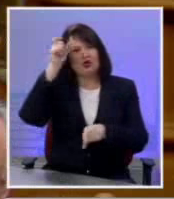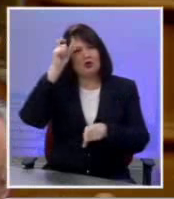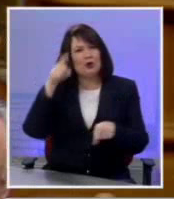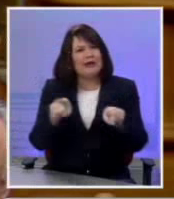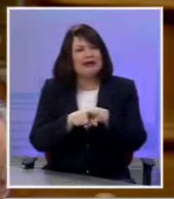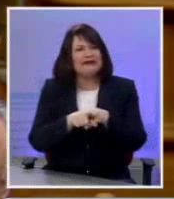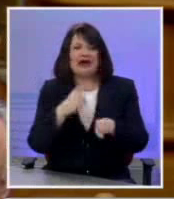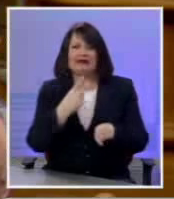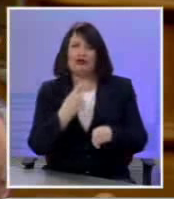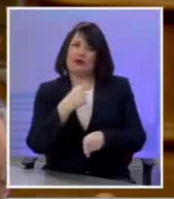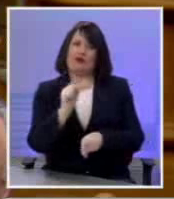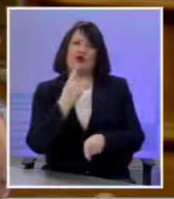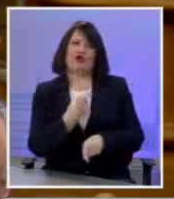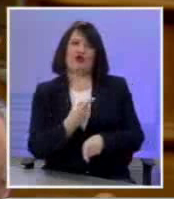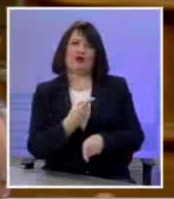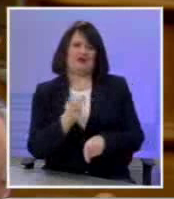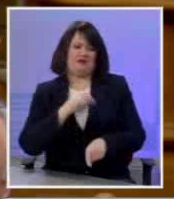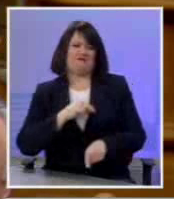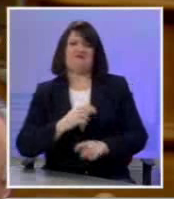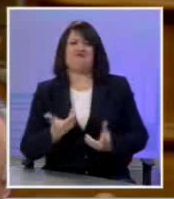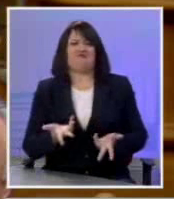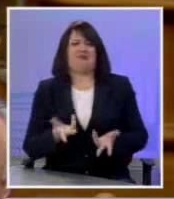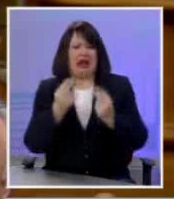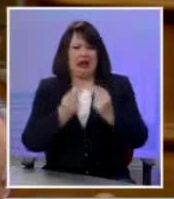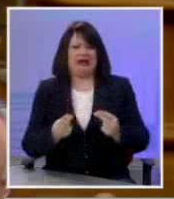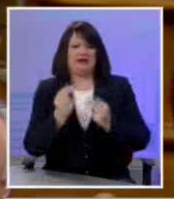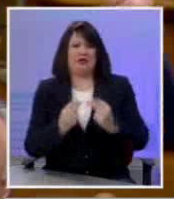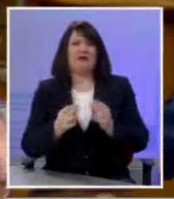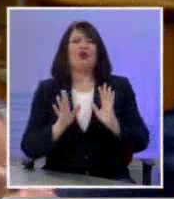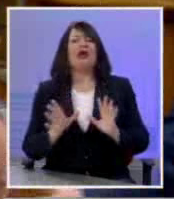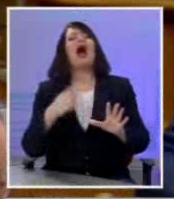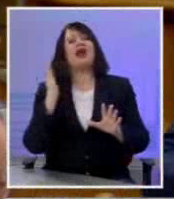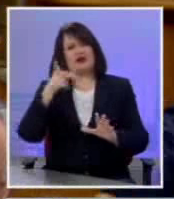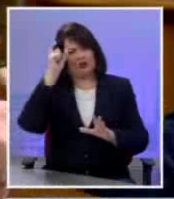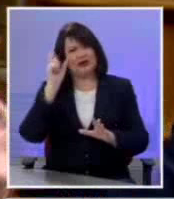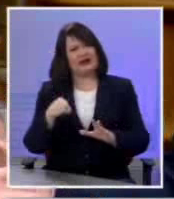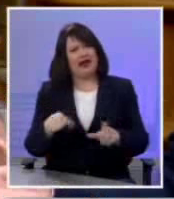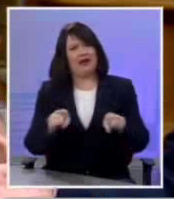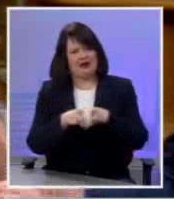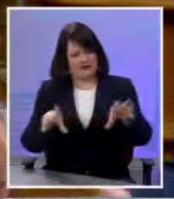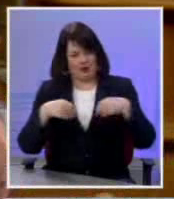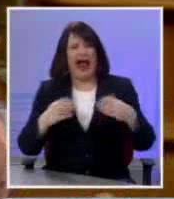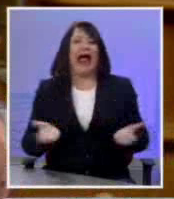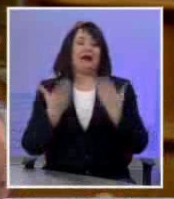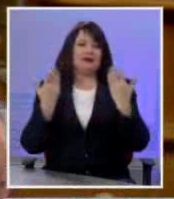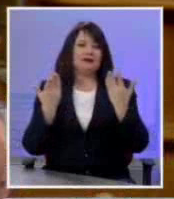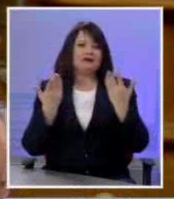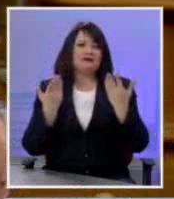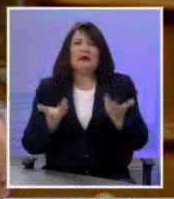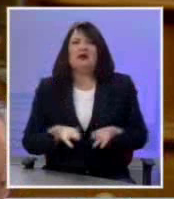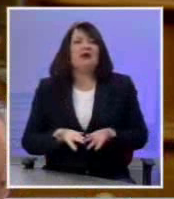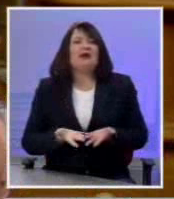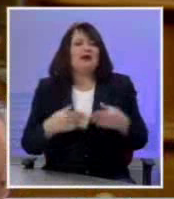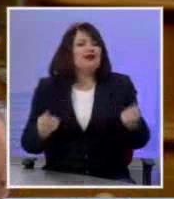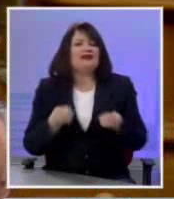ακτοφυλακή. Το οποίο δεν εξυπηρετεί και κανένα πρόβλημα. Διότι ακόμα και αν το δεχόμασταν αυτό που δεν το δεχόμαστε, ακόμα και αν το δεχόμασταν, τι